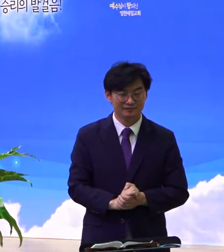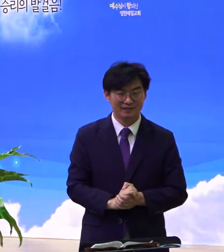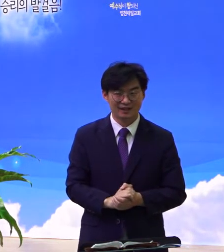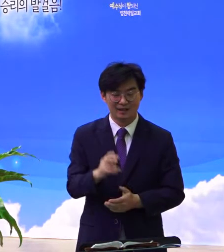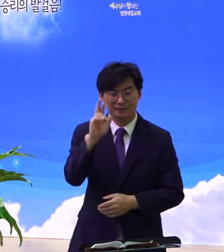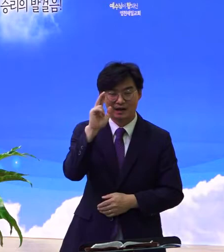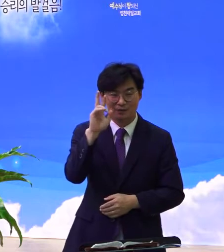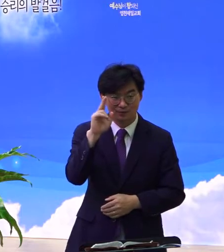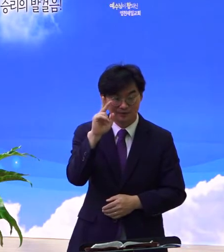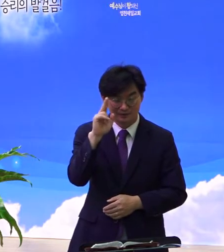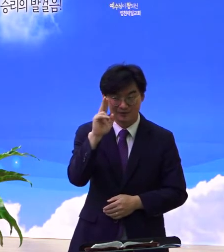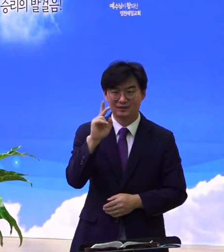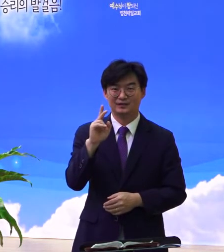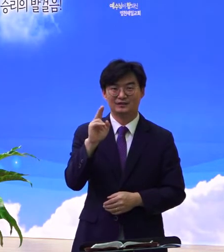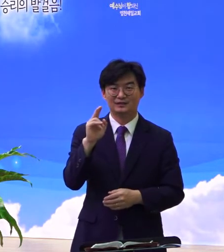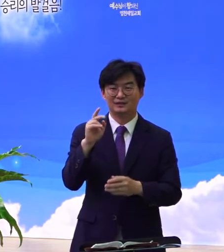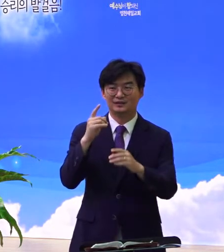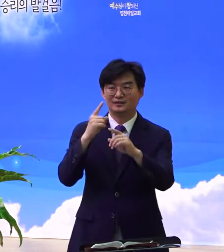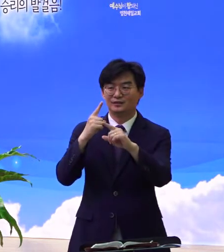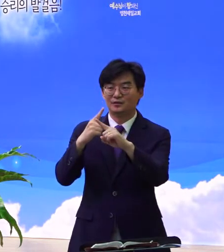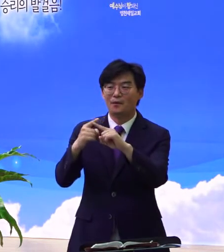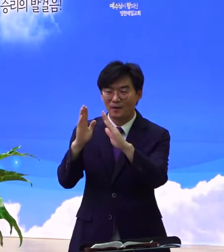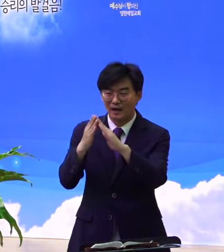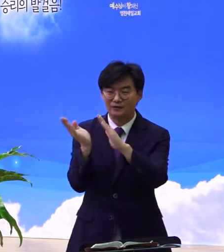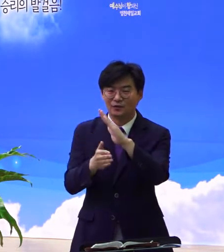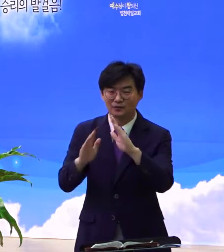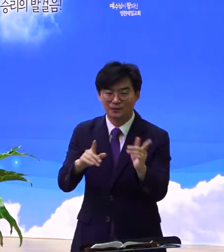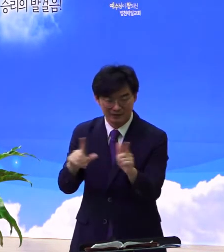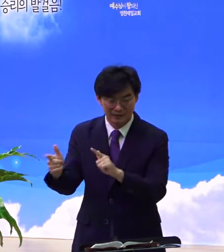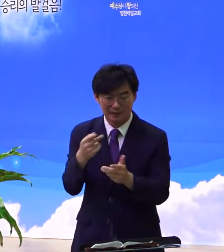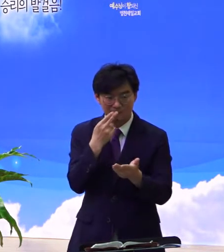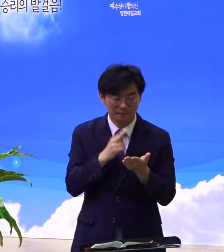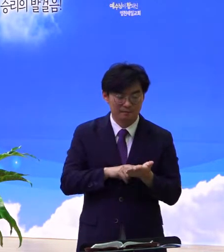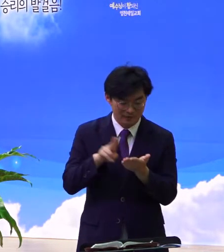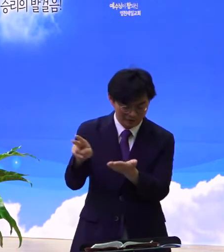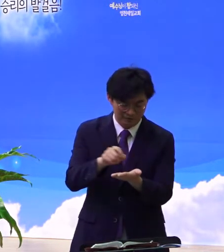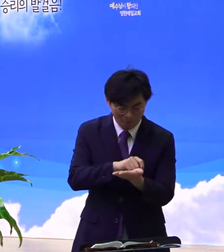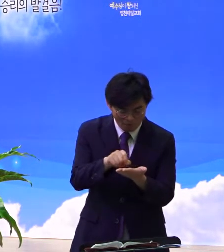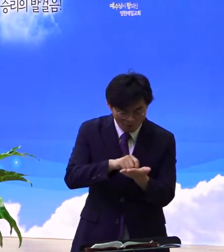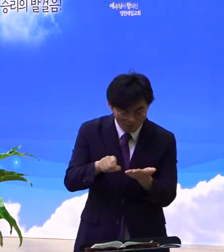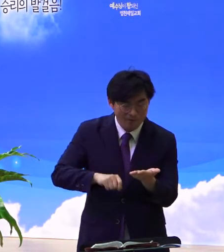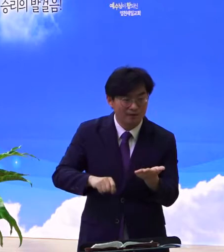바울이 사랑하는 에베소 교회 성도들을 향해서 쓴 편지의 내용이